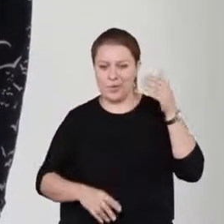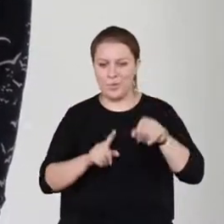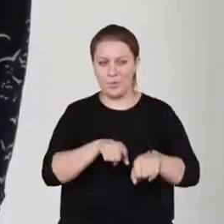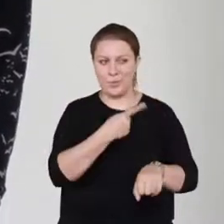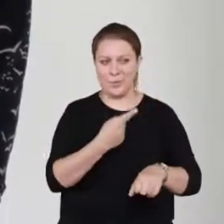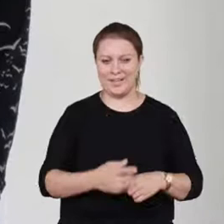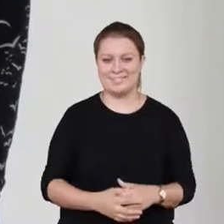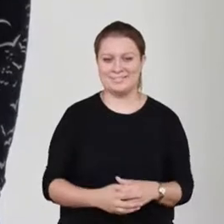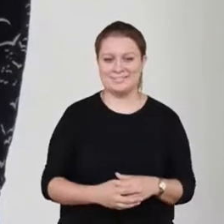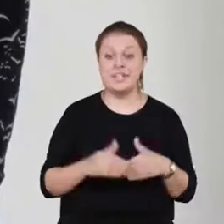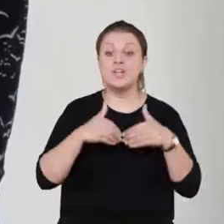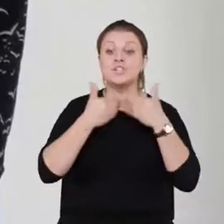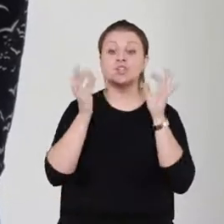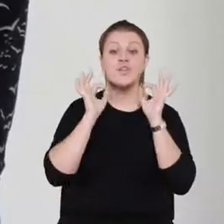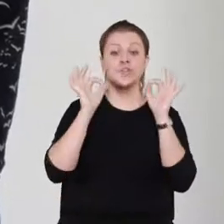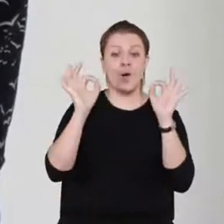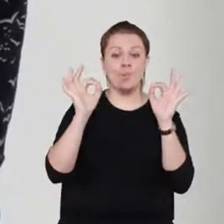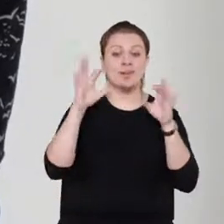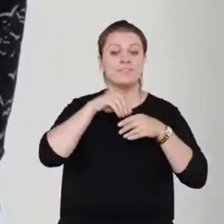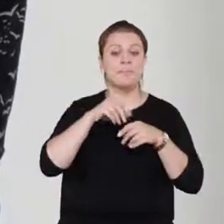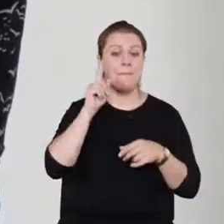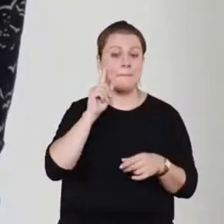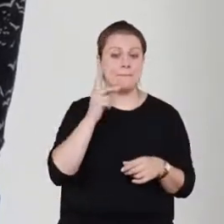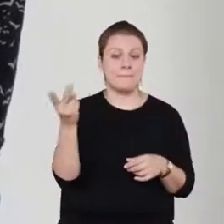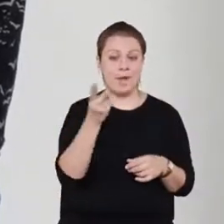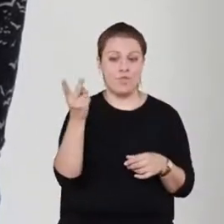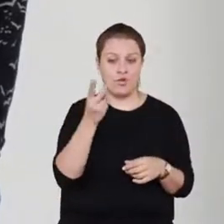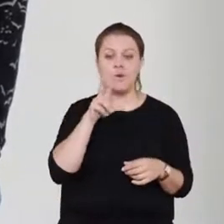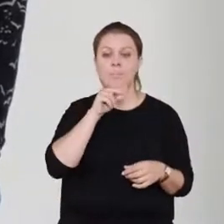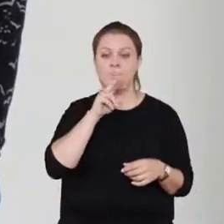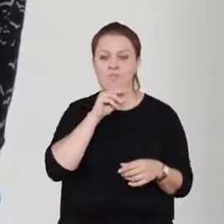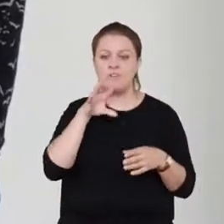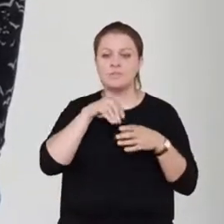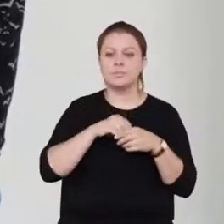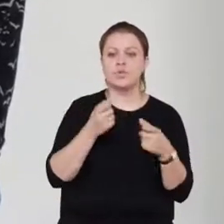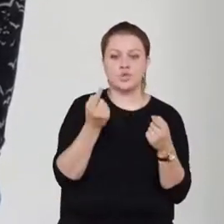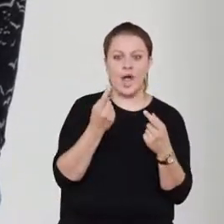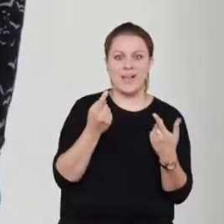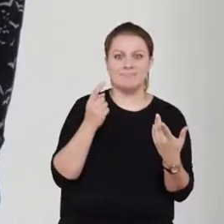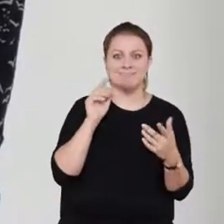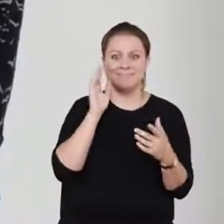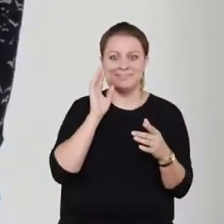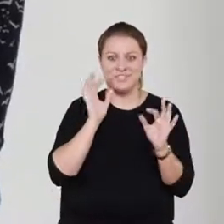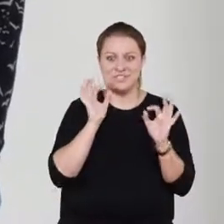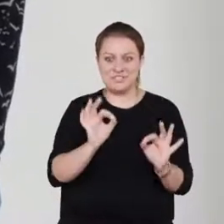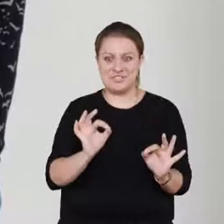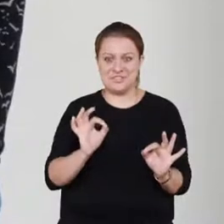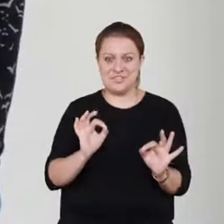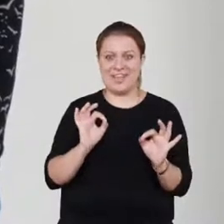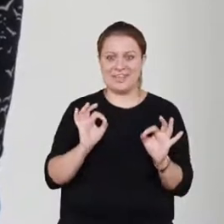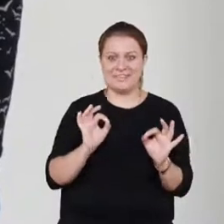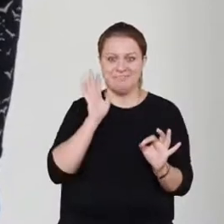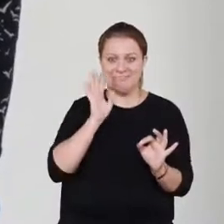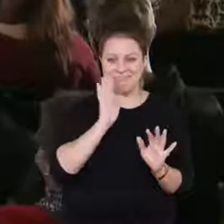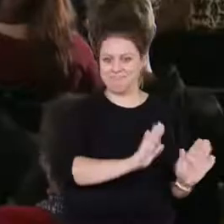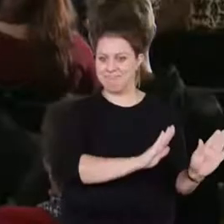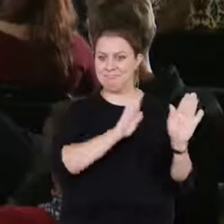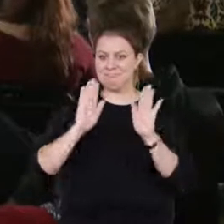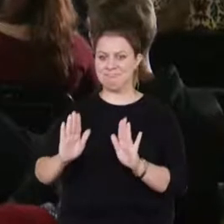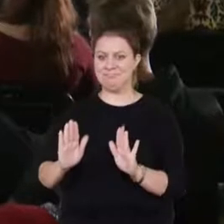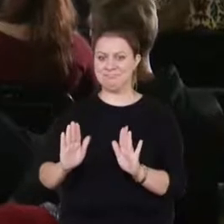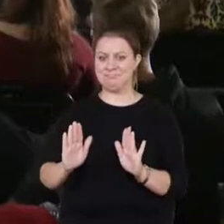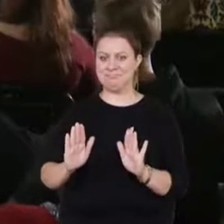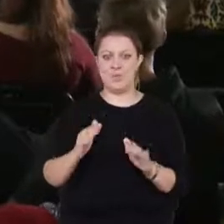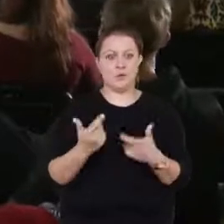Pytanie brzmi tak. Dzień dobry. Wiele z tego, co panowie mówicie, przypomina dzisiejszą politykę w Polsce. Jak temu zaradzić?